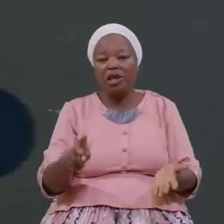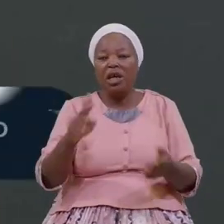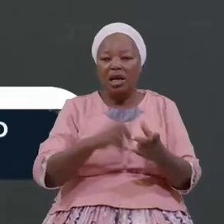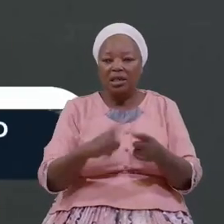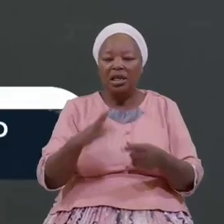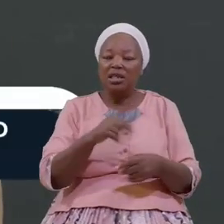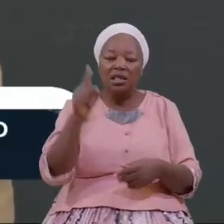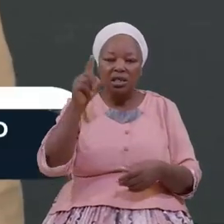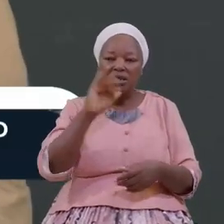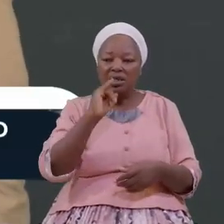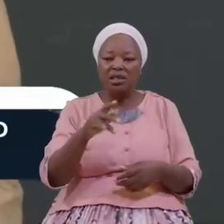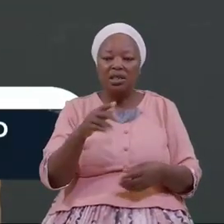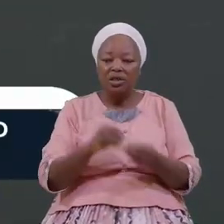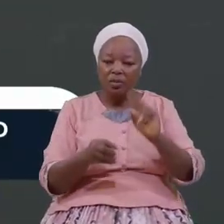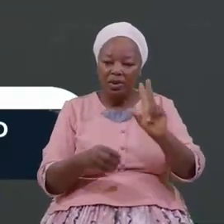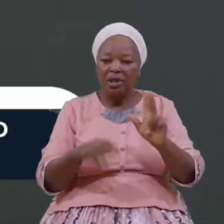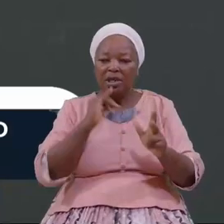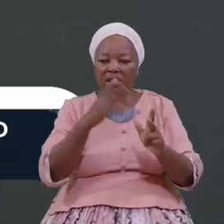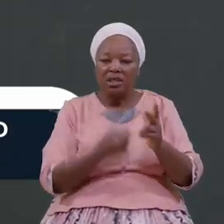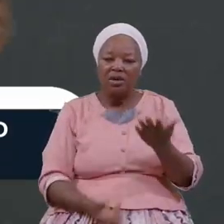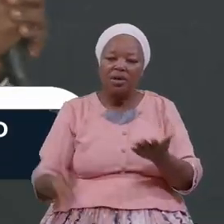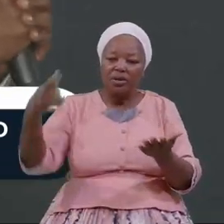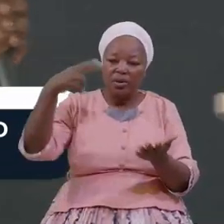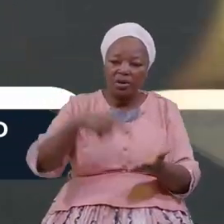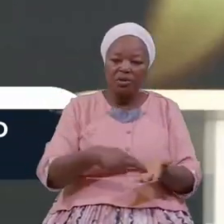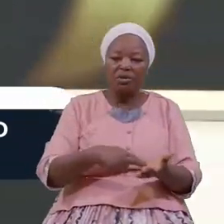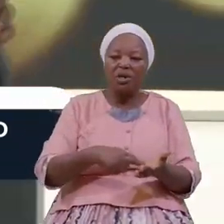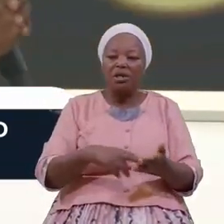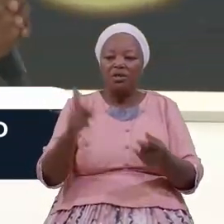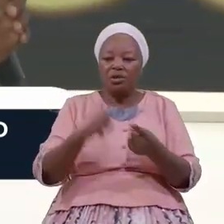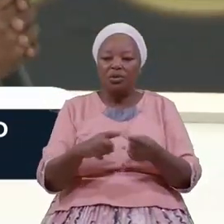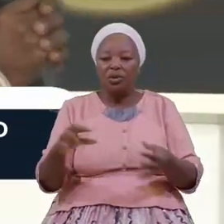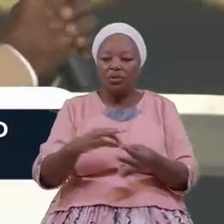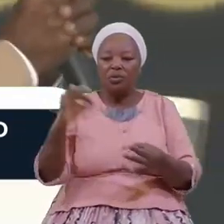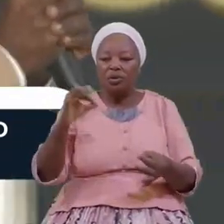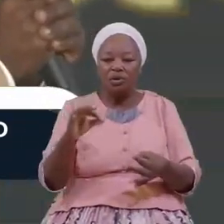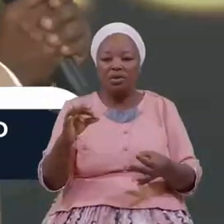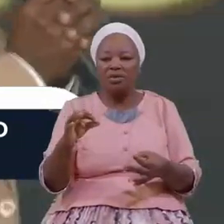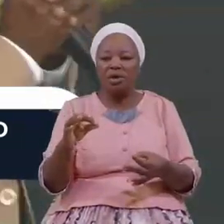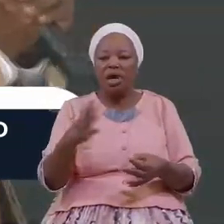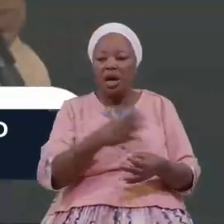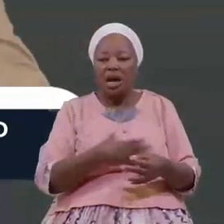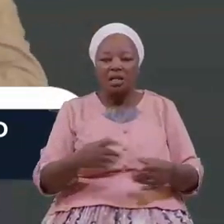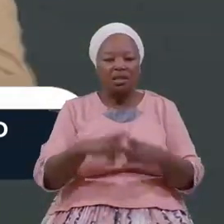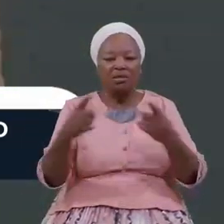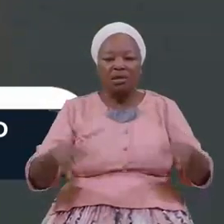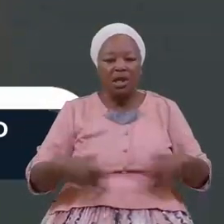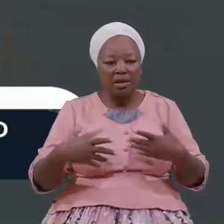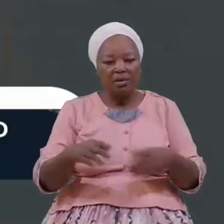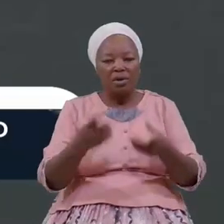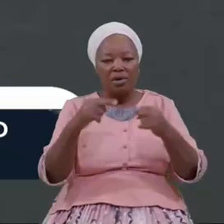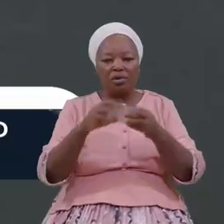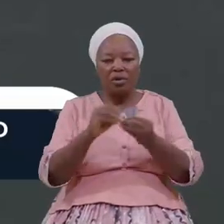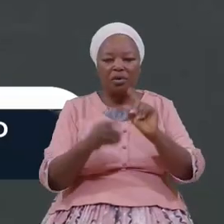Et trois, la résurrection à la vie spirituelle et surnaturelle. Prenons la première partie ici.